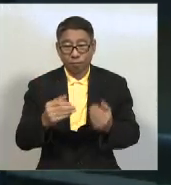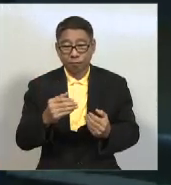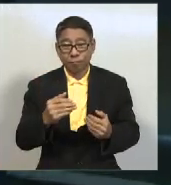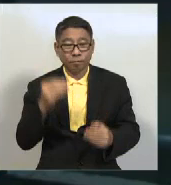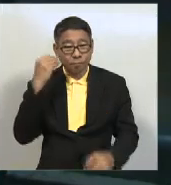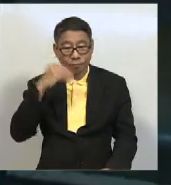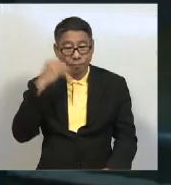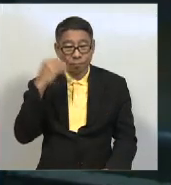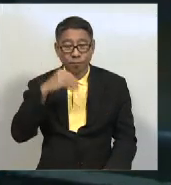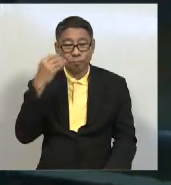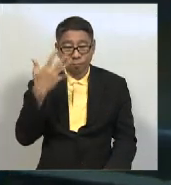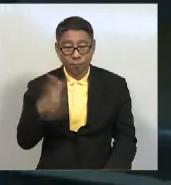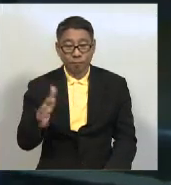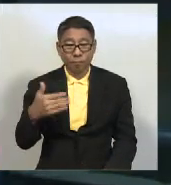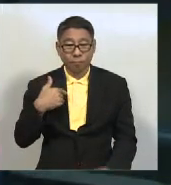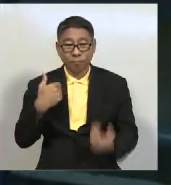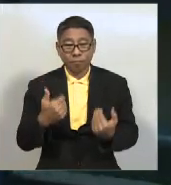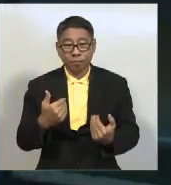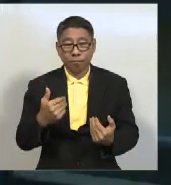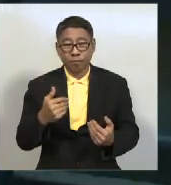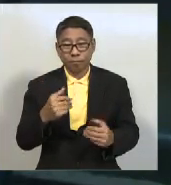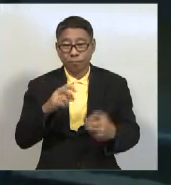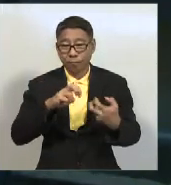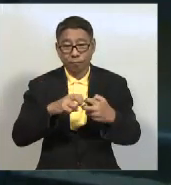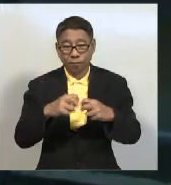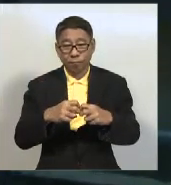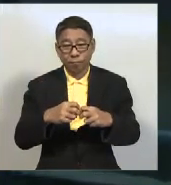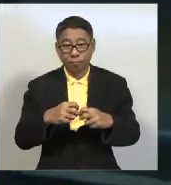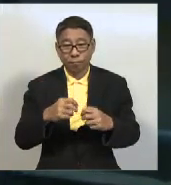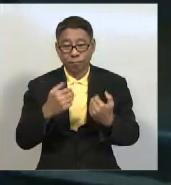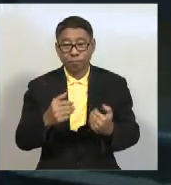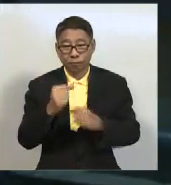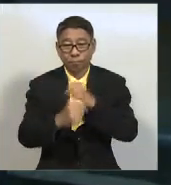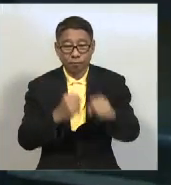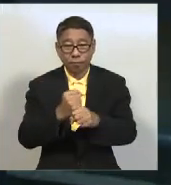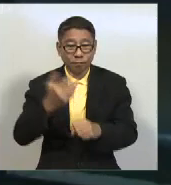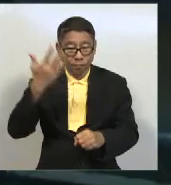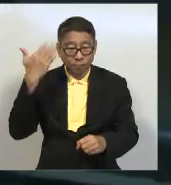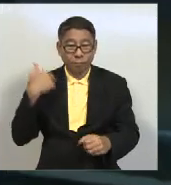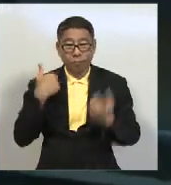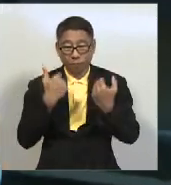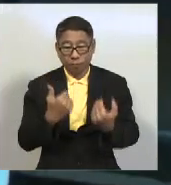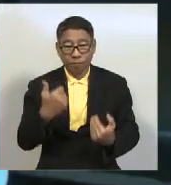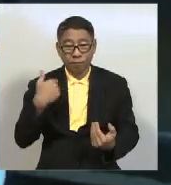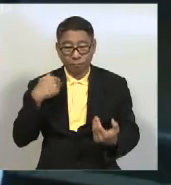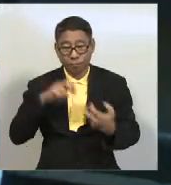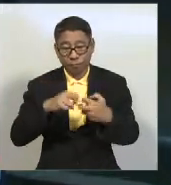แต่เฮา เป็นครั้งแรก ครับแต่เฮากับบ่ใครได้เอาอันนั้นปานใดนะปีที่แล้วก็ห้วยโดนน้าตั้งไว้นู่นน้าตั้ง